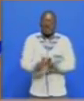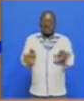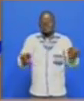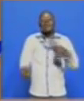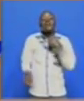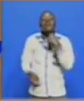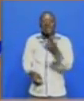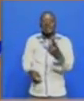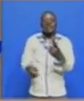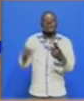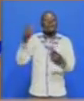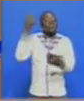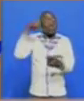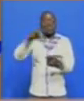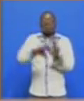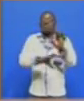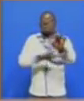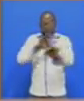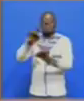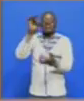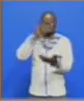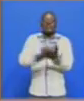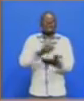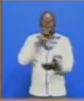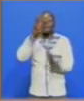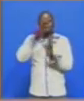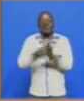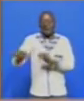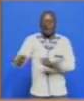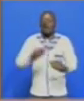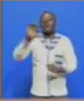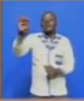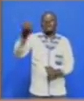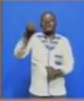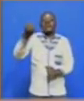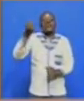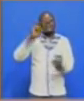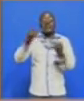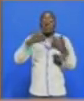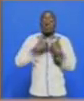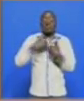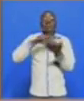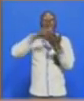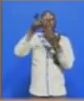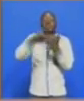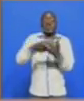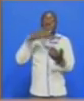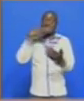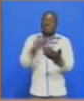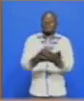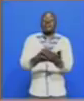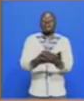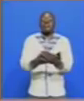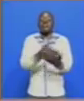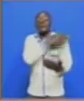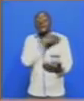les dossiers pour sélectionner ceux qui sont vraiment engagés, qui ont des projets viables et qui sont